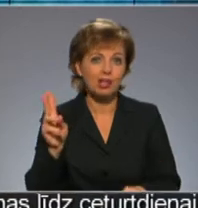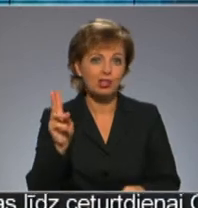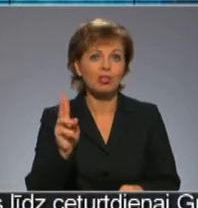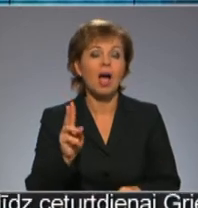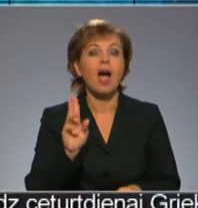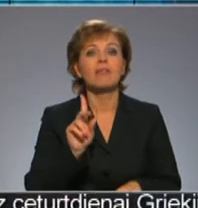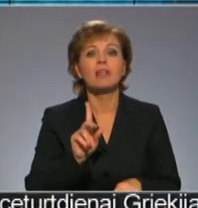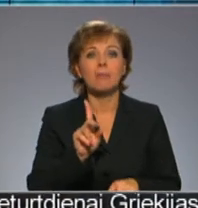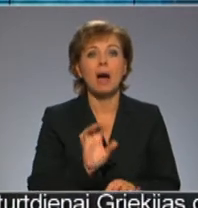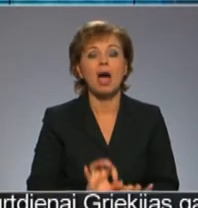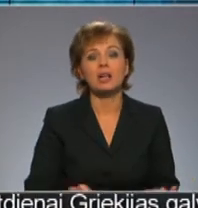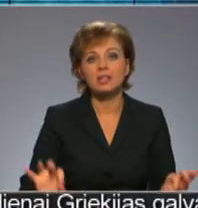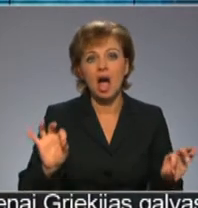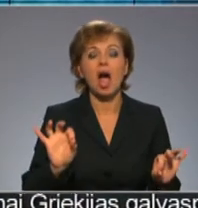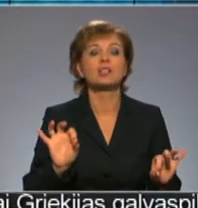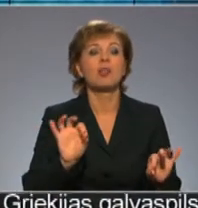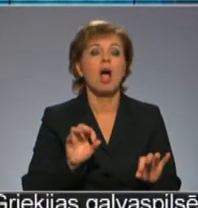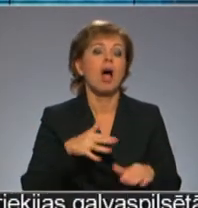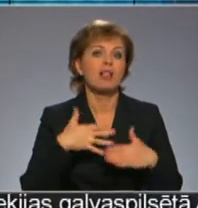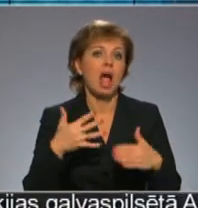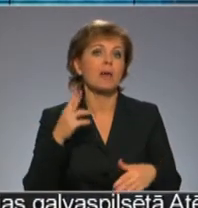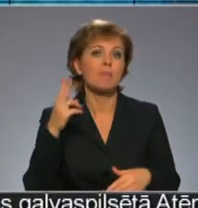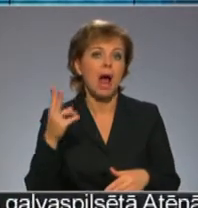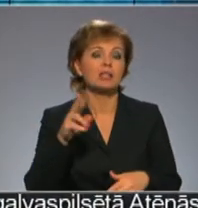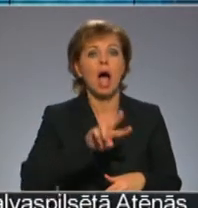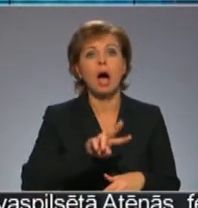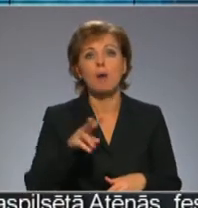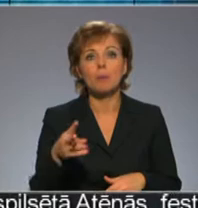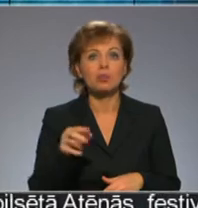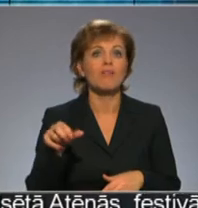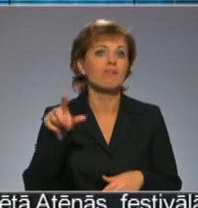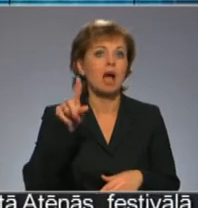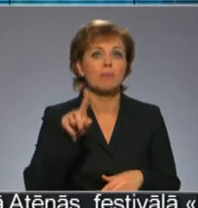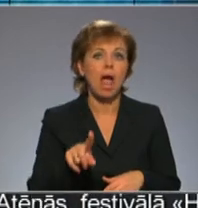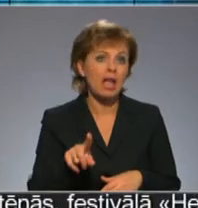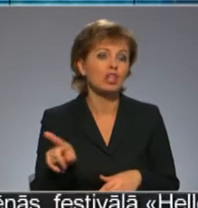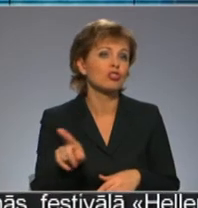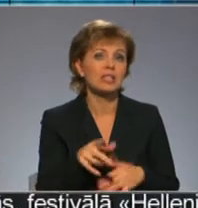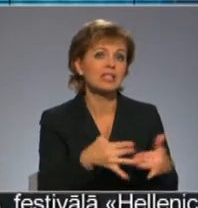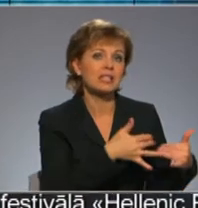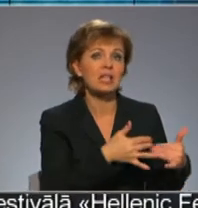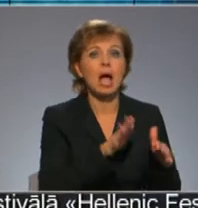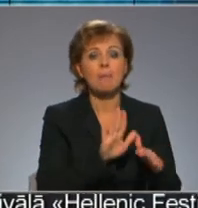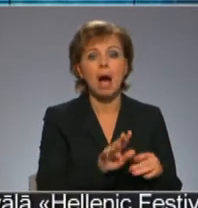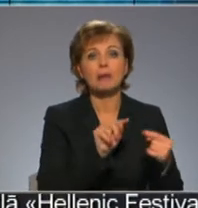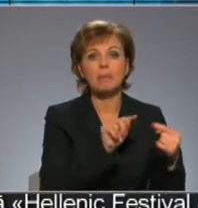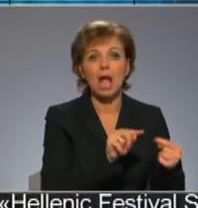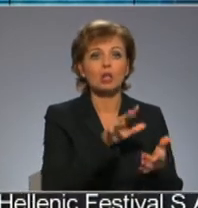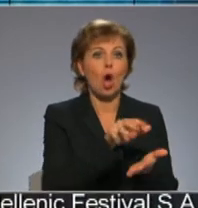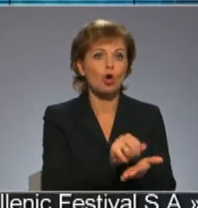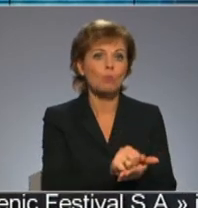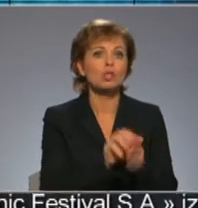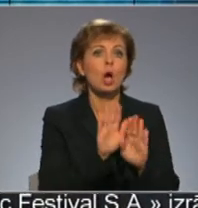Bet ne pārāk skaisti, bet ar lielu pārliecību no abām pusēm jau vairākus mēnešus ilgst spraiga cīņa par un pret okupācijas